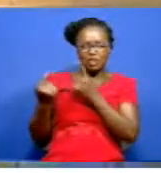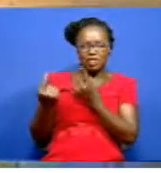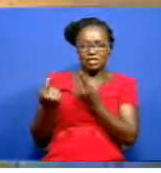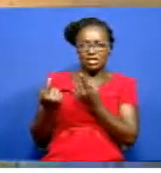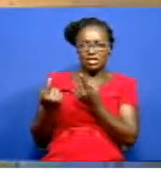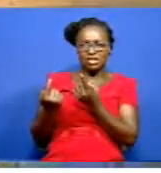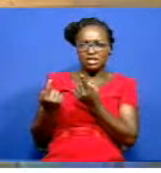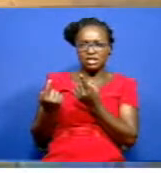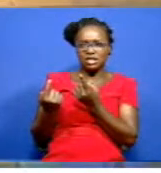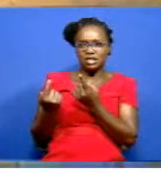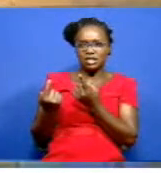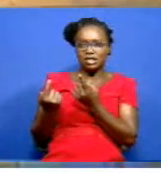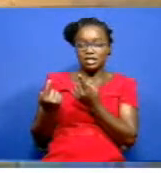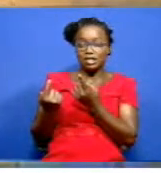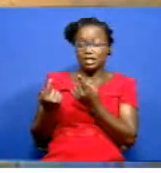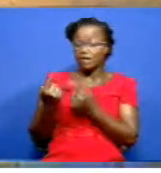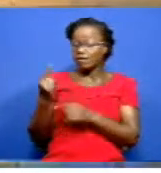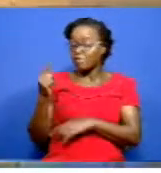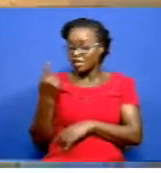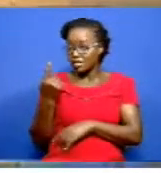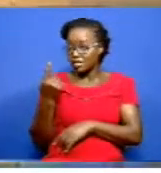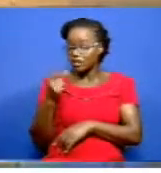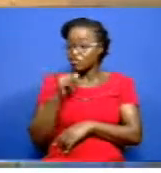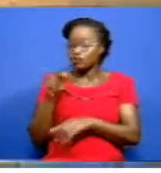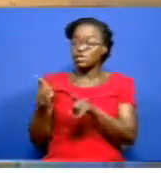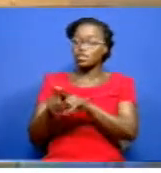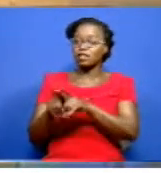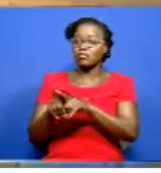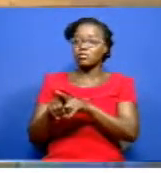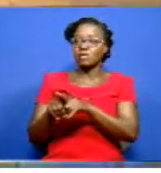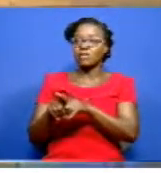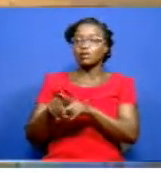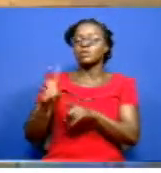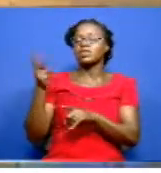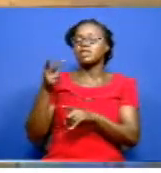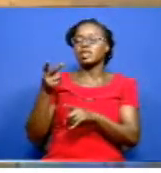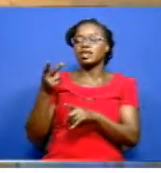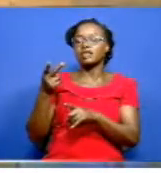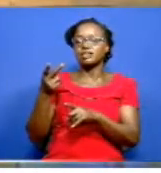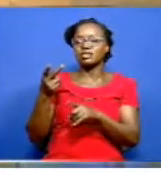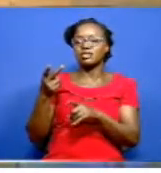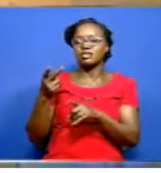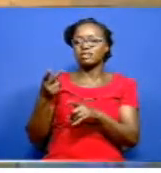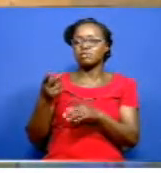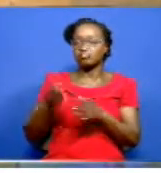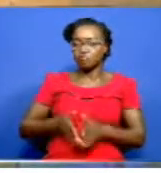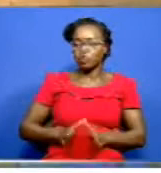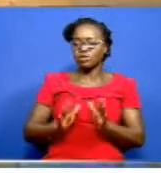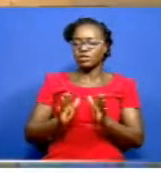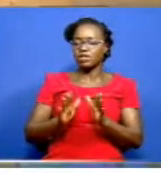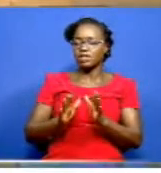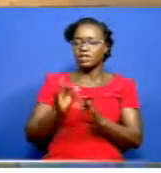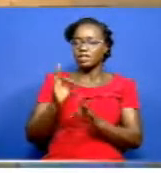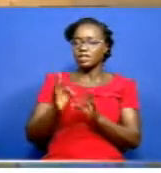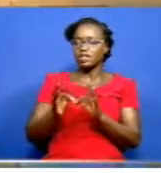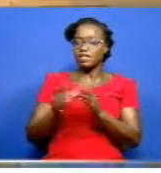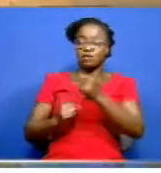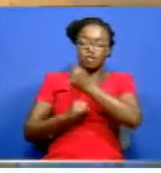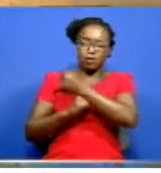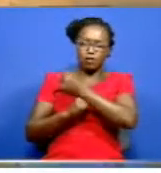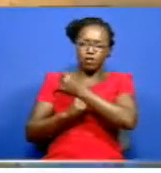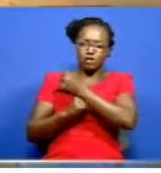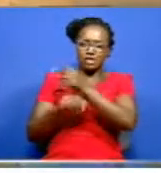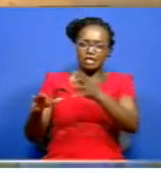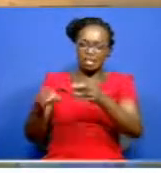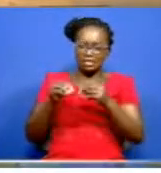maneno utapitia ukiwa na mtoto wa kwanza si yenye utapitia ukiwa na mtoto wa pili. So tunaweza sema kama haupatiwi hiyo support